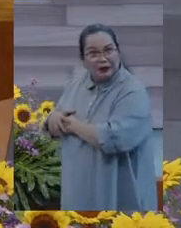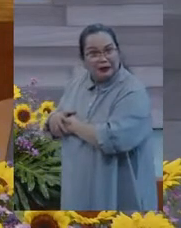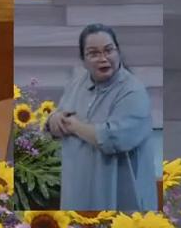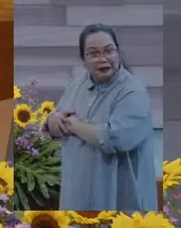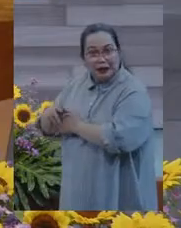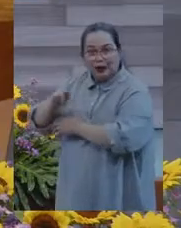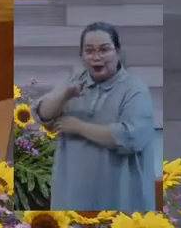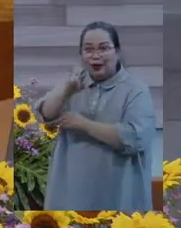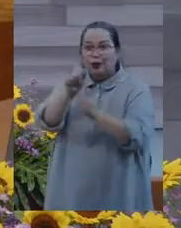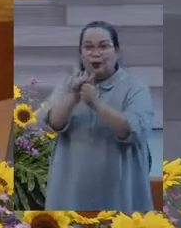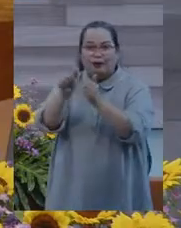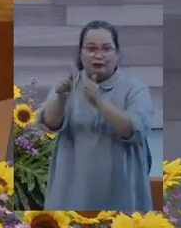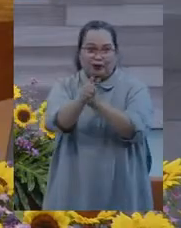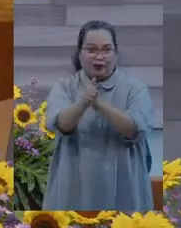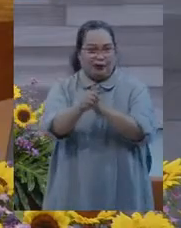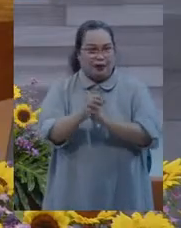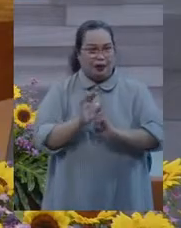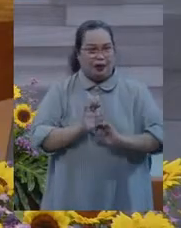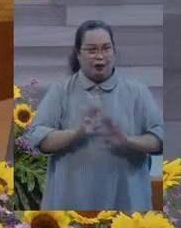iiwasan nyo na po.